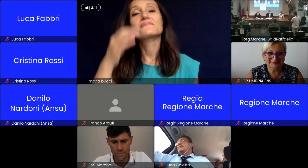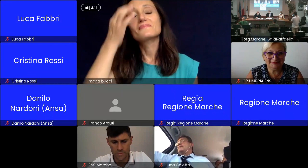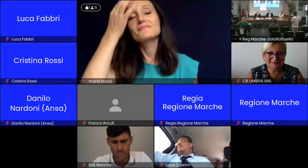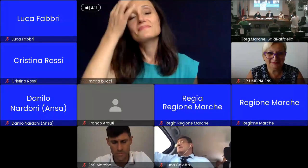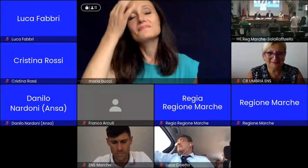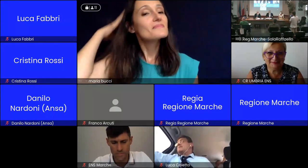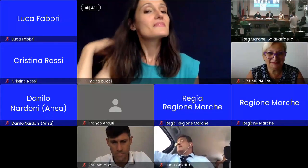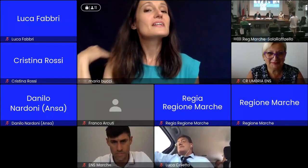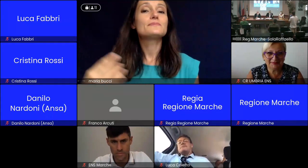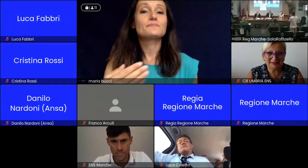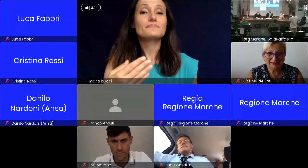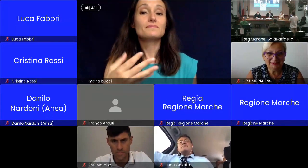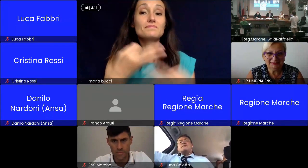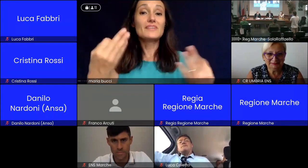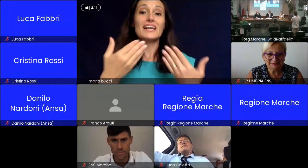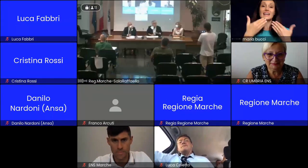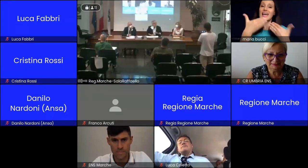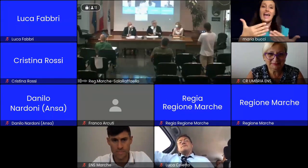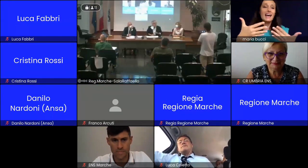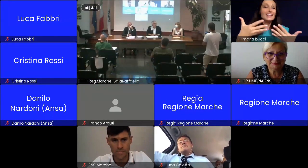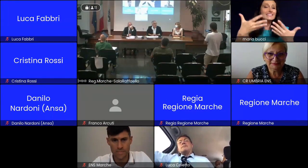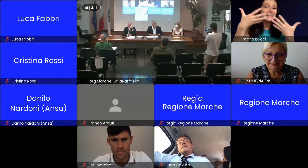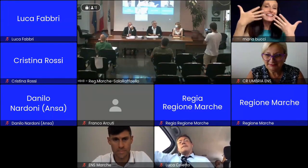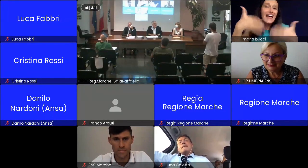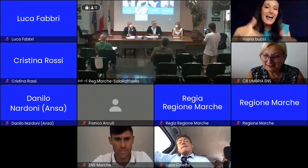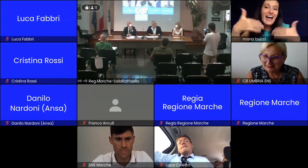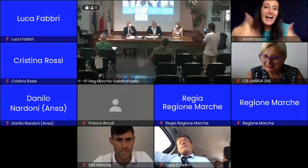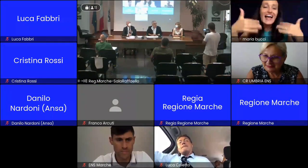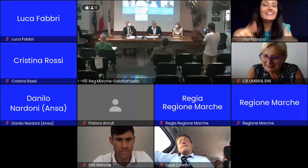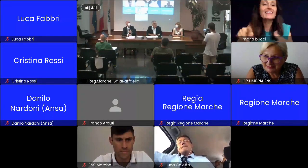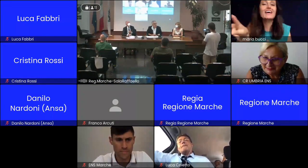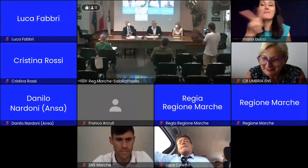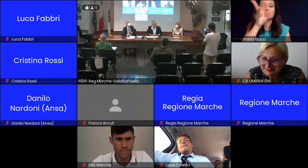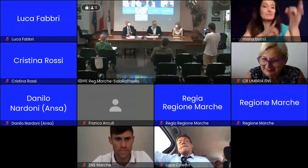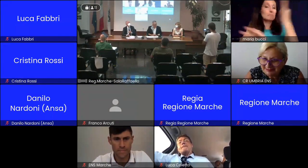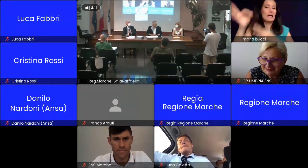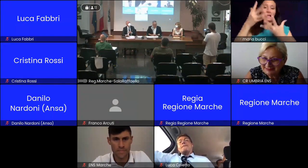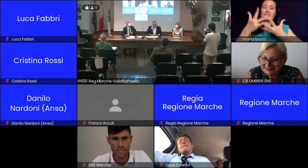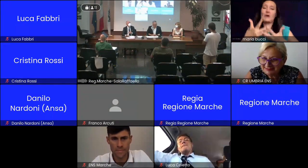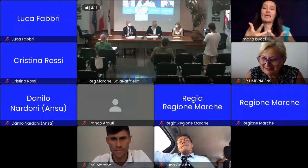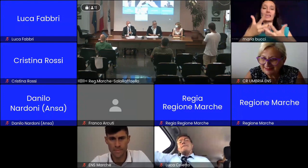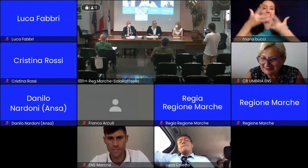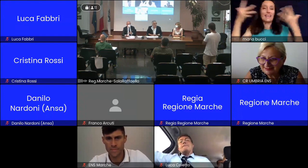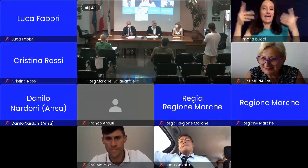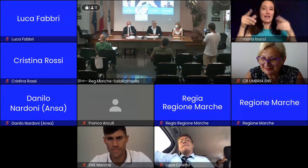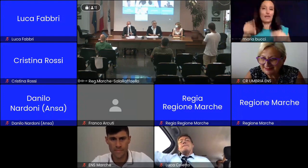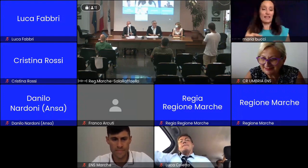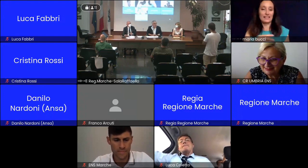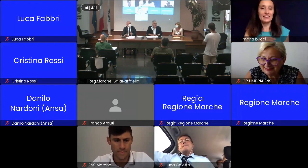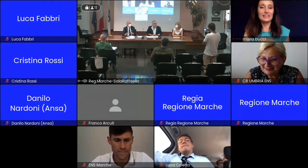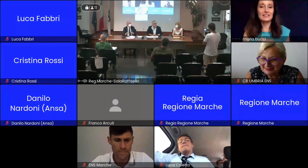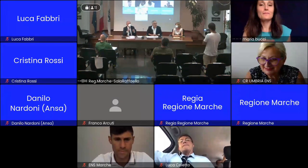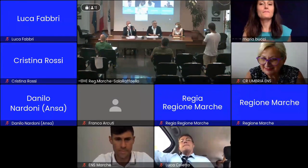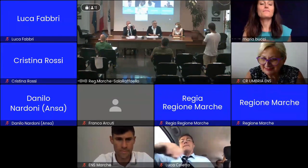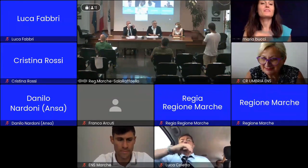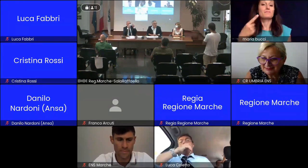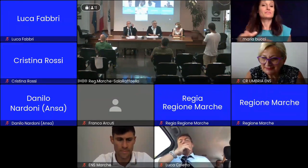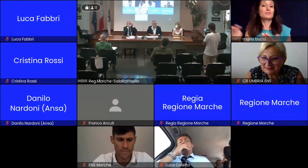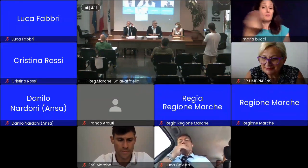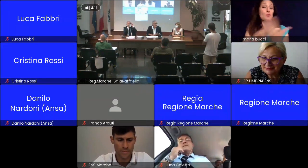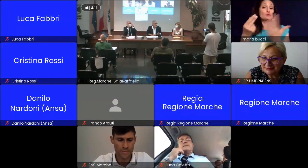Bene, grazie tante per la chiara spiegazione e illustrazione di questi importanti progetti